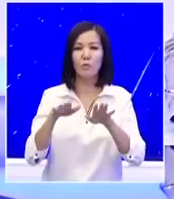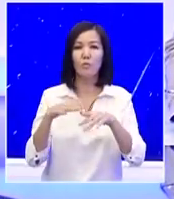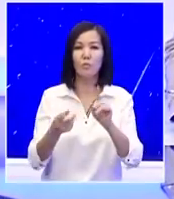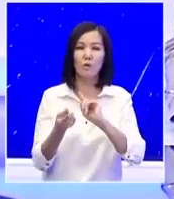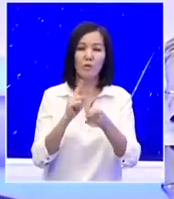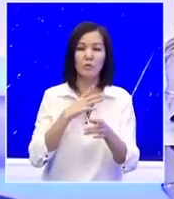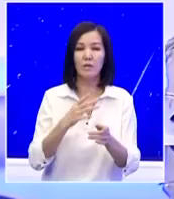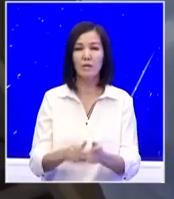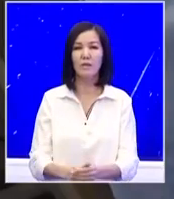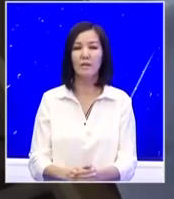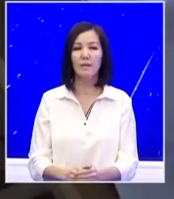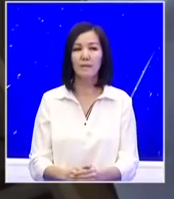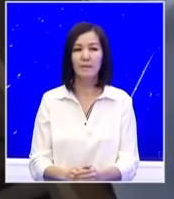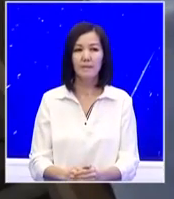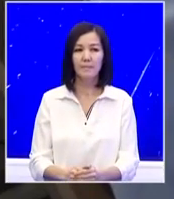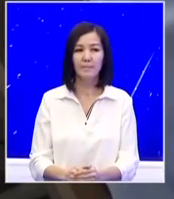көшті.